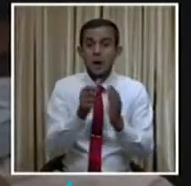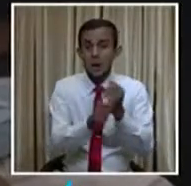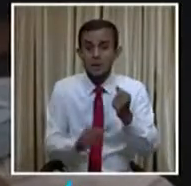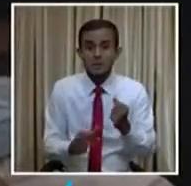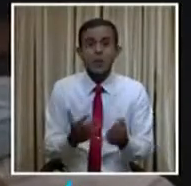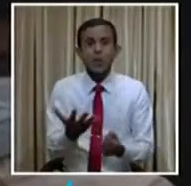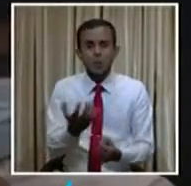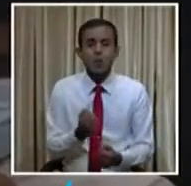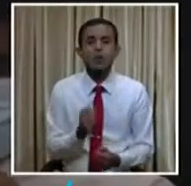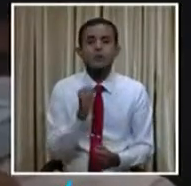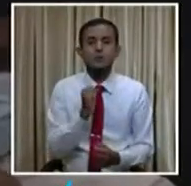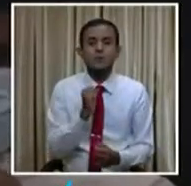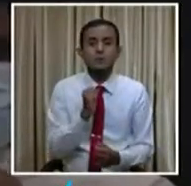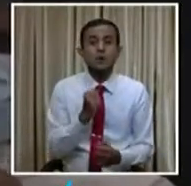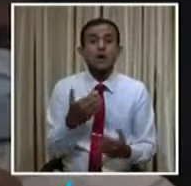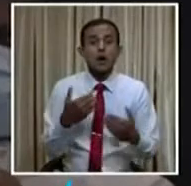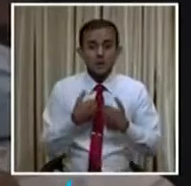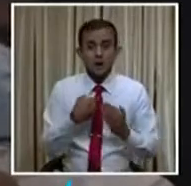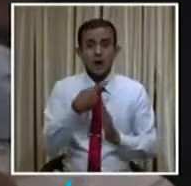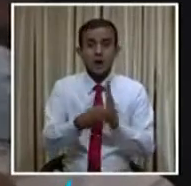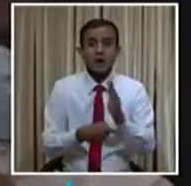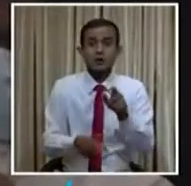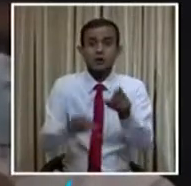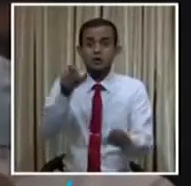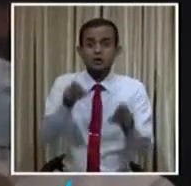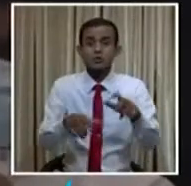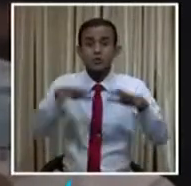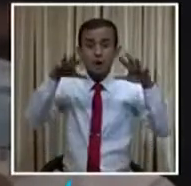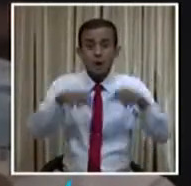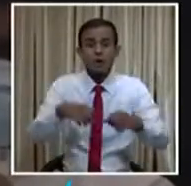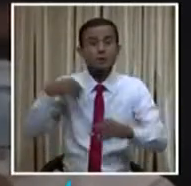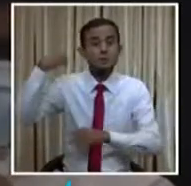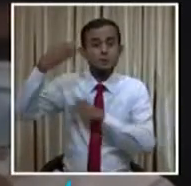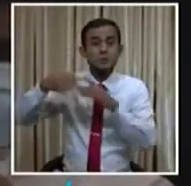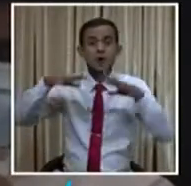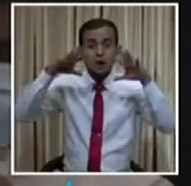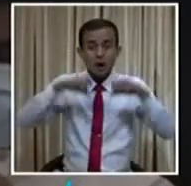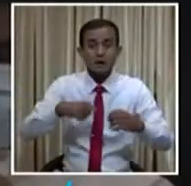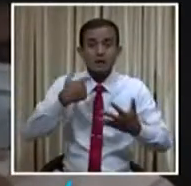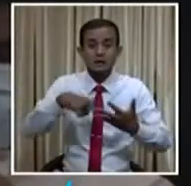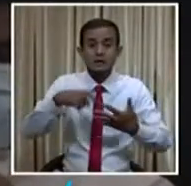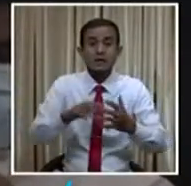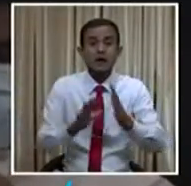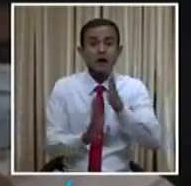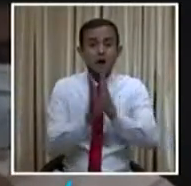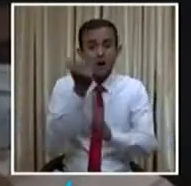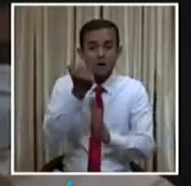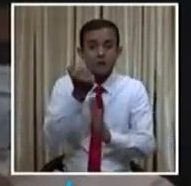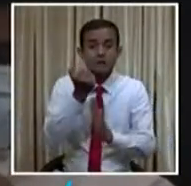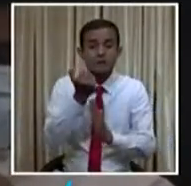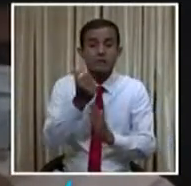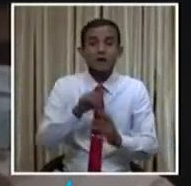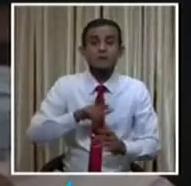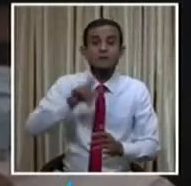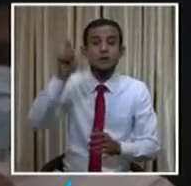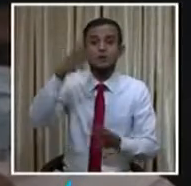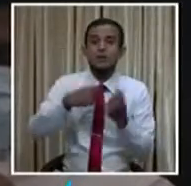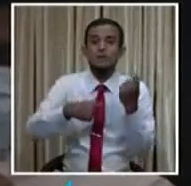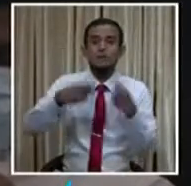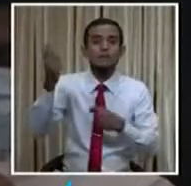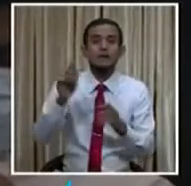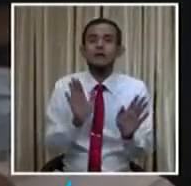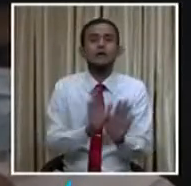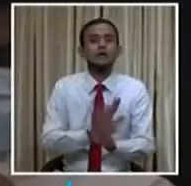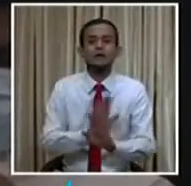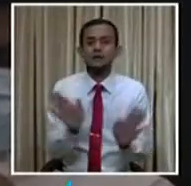ඕන වෙන්නේ අපේ රටේ ජනතාවටයි ති පාරම්පරික උරුම සම්පත් අයිතිවාසිකම් විදේශිකයන්ට විකුණලා දෙන්න